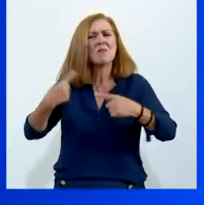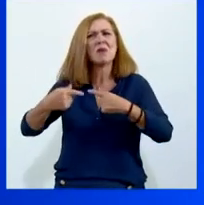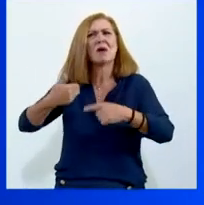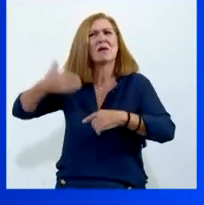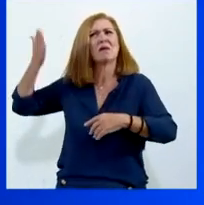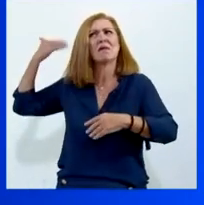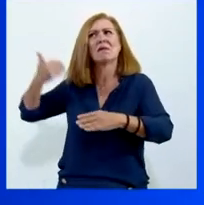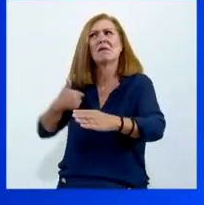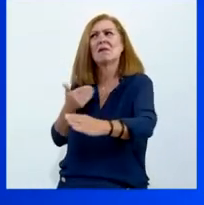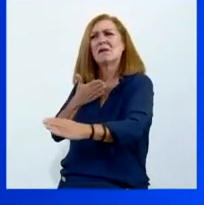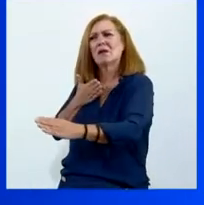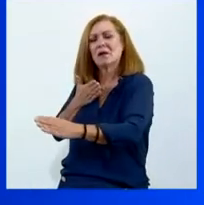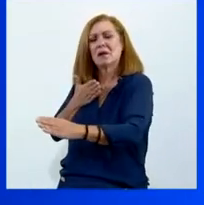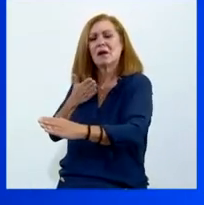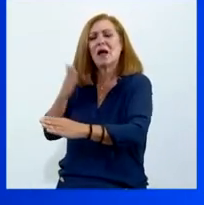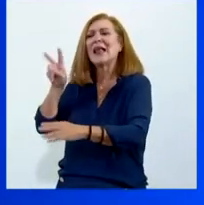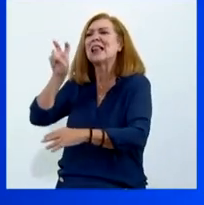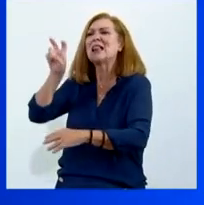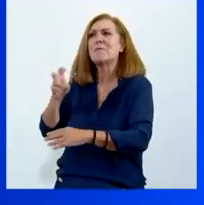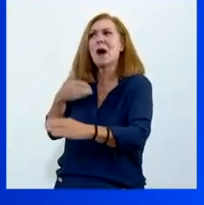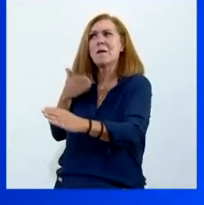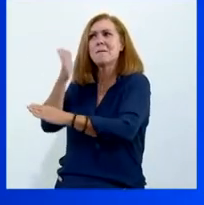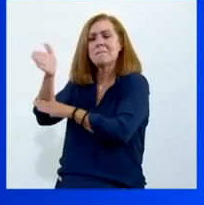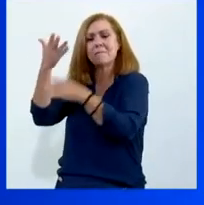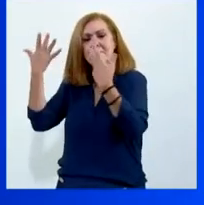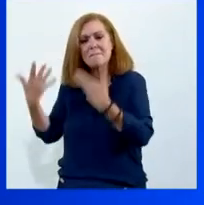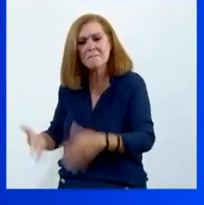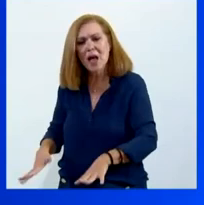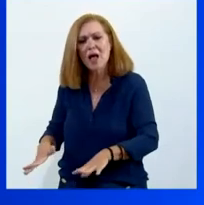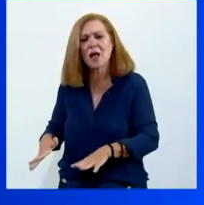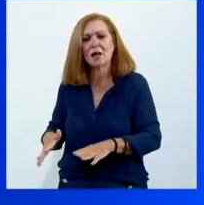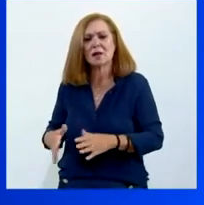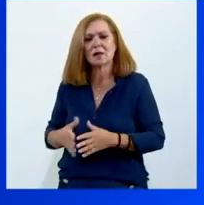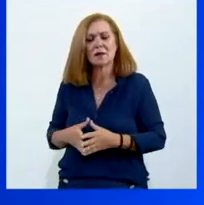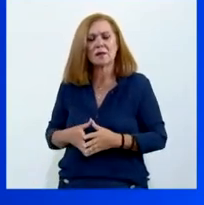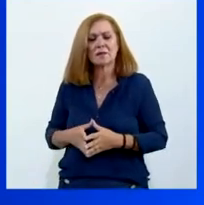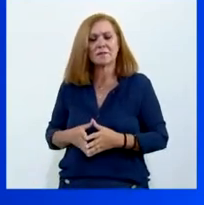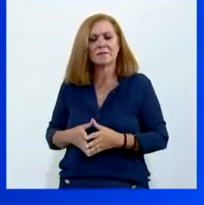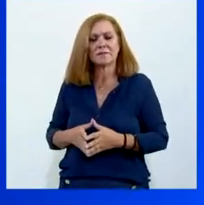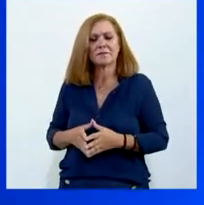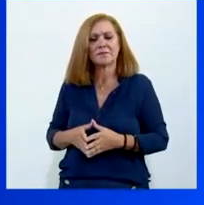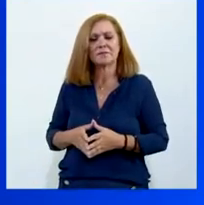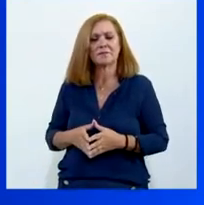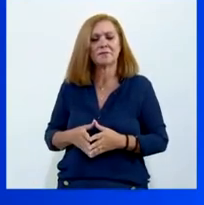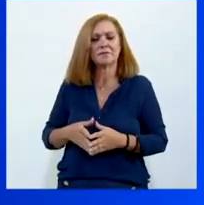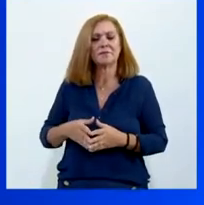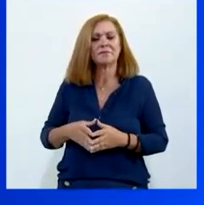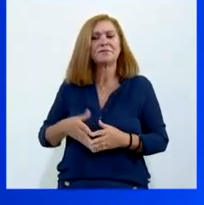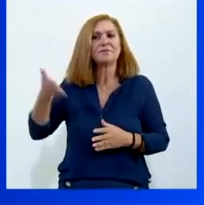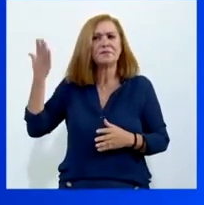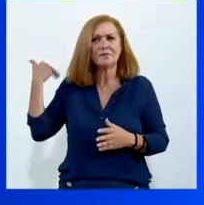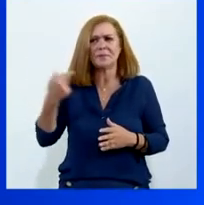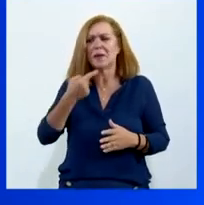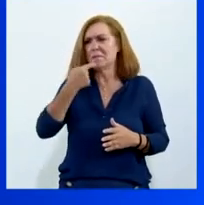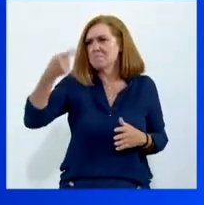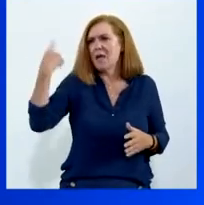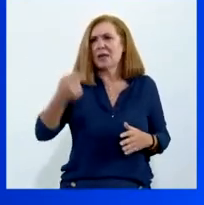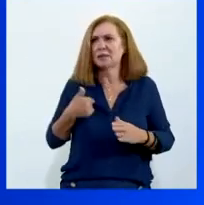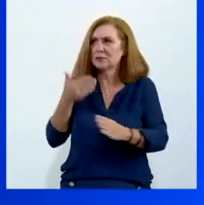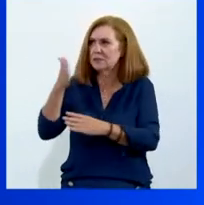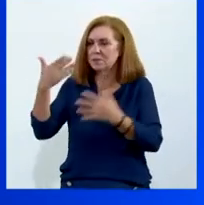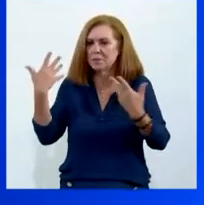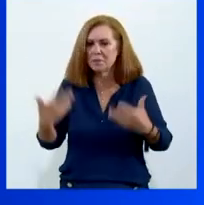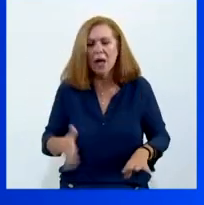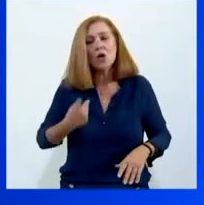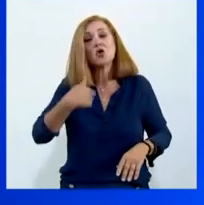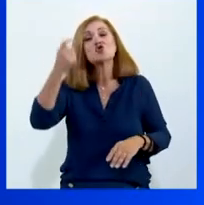μου στην Χιμάρα στο τέλος του περασμένου έτους. Πιστεύω ότι η